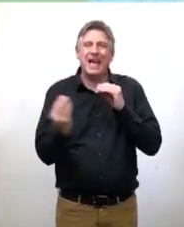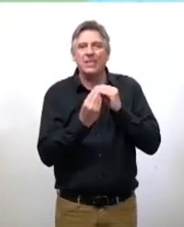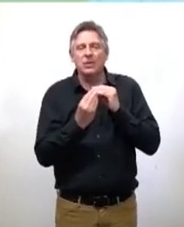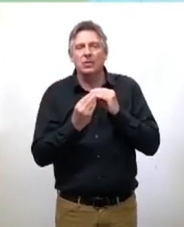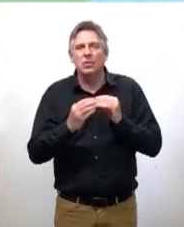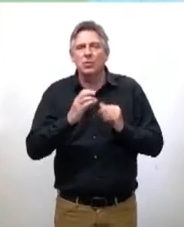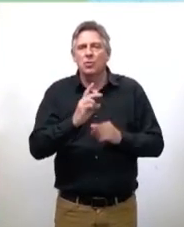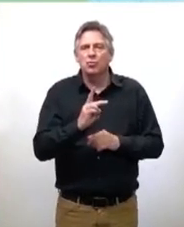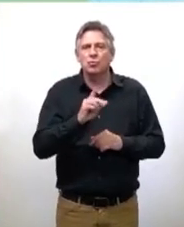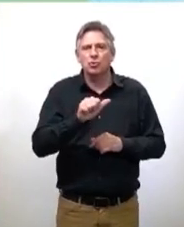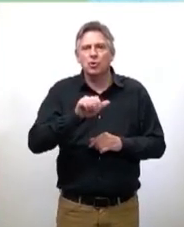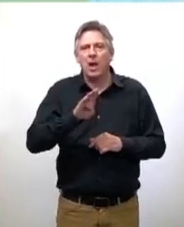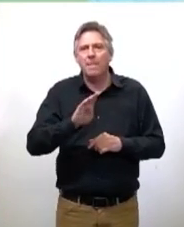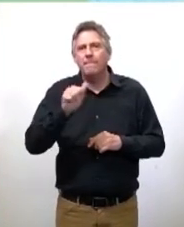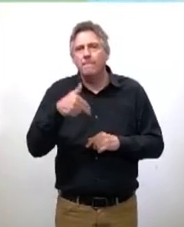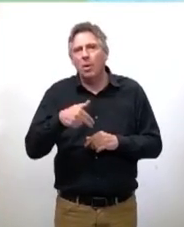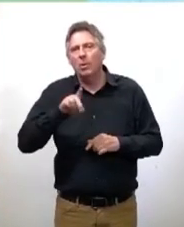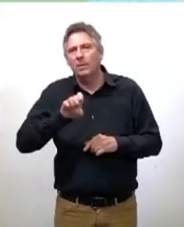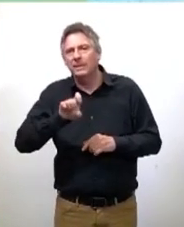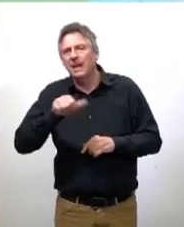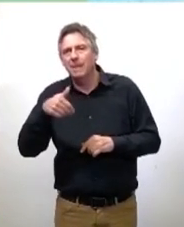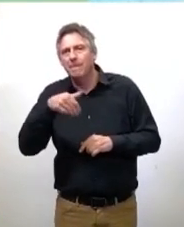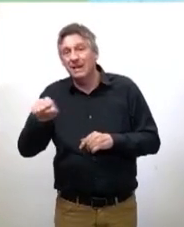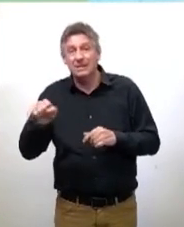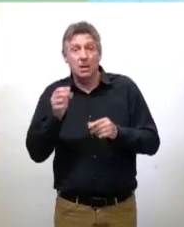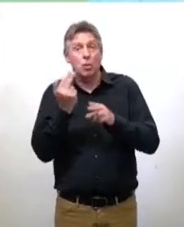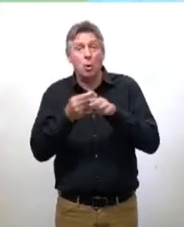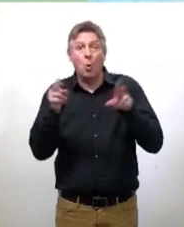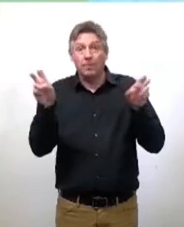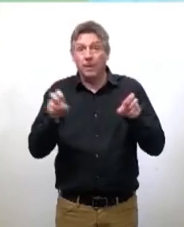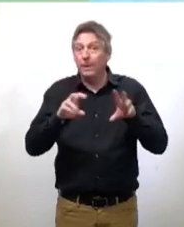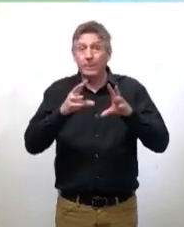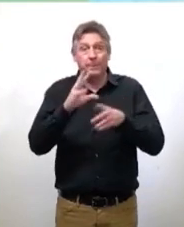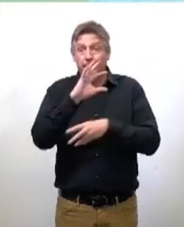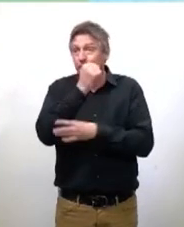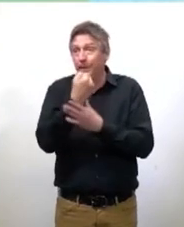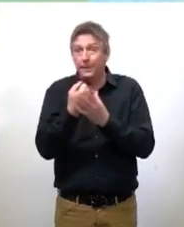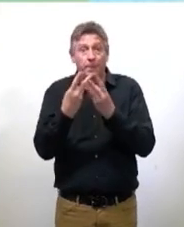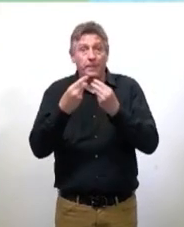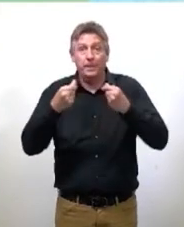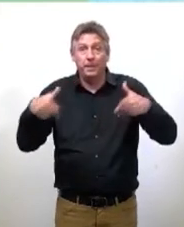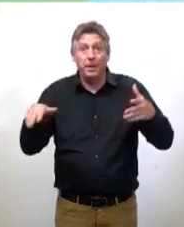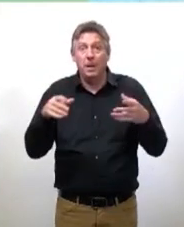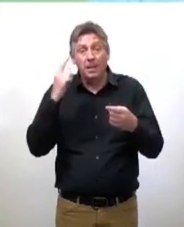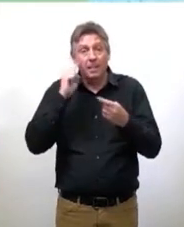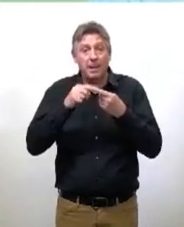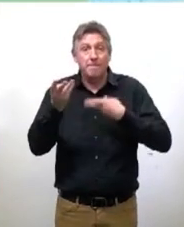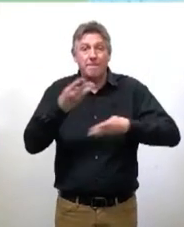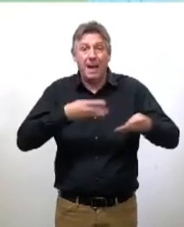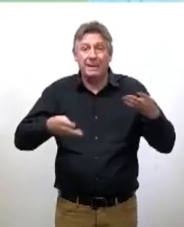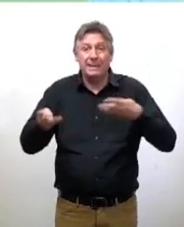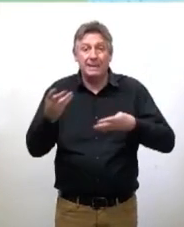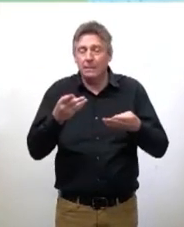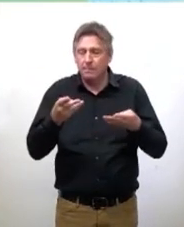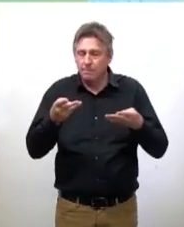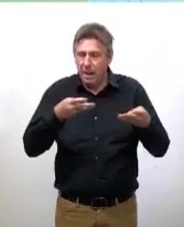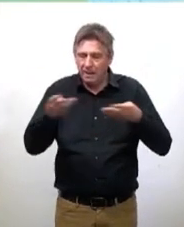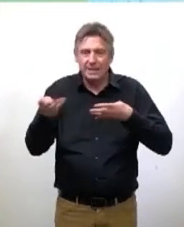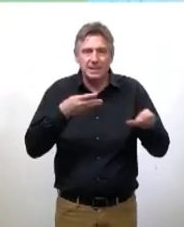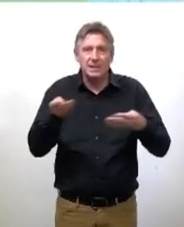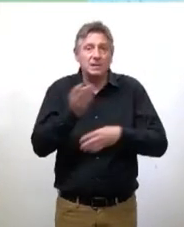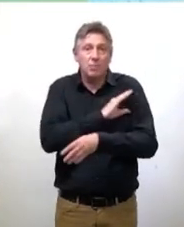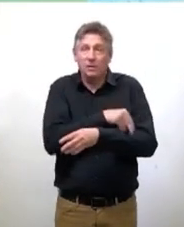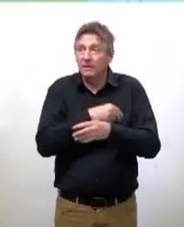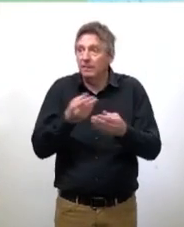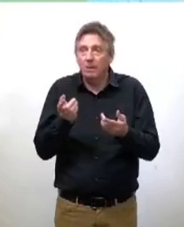de son nom qui risque une certaine noyade dans le grand bain du marketing sportif. Vous le savez, le président de